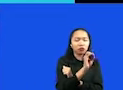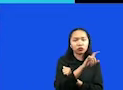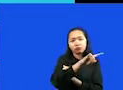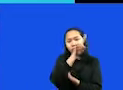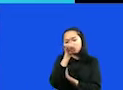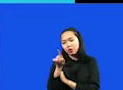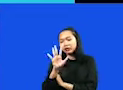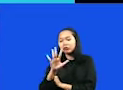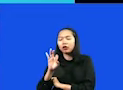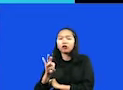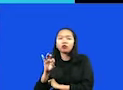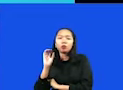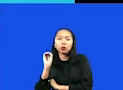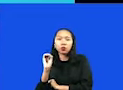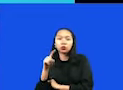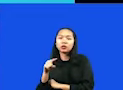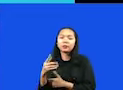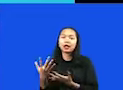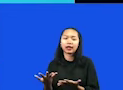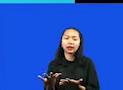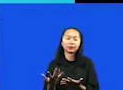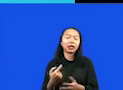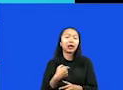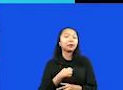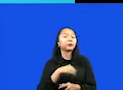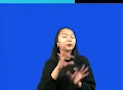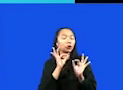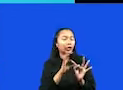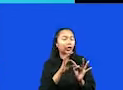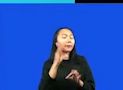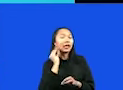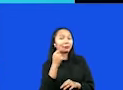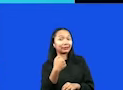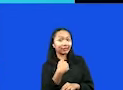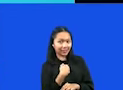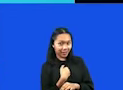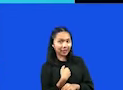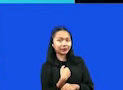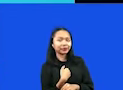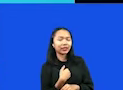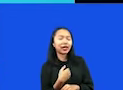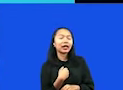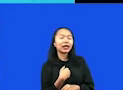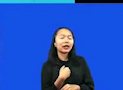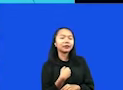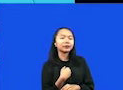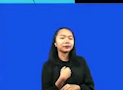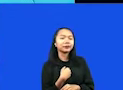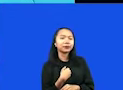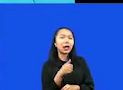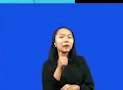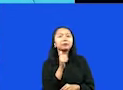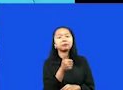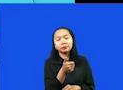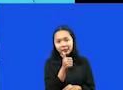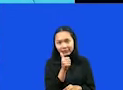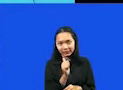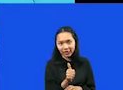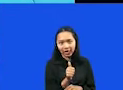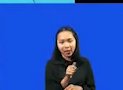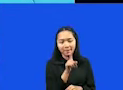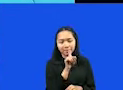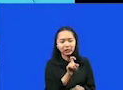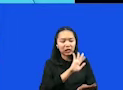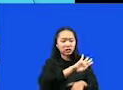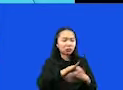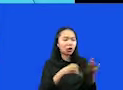ini Oke kalau dari pengalaman saya mungkin ee saya bisa menggunakan segala sesuatu teknologi ini untuk